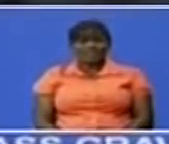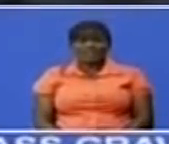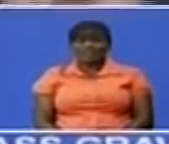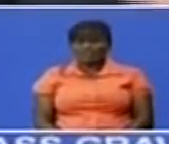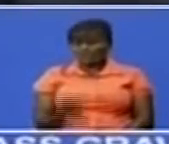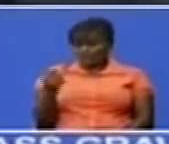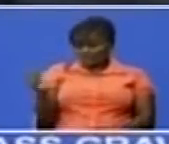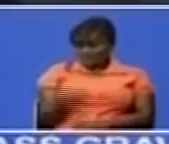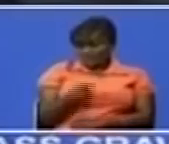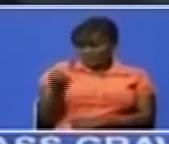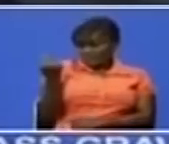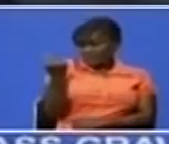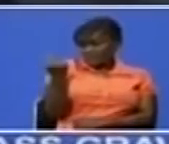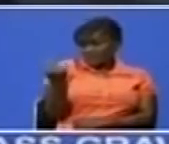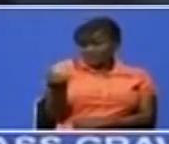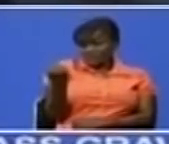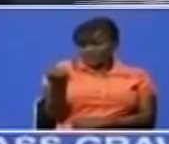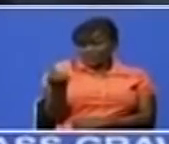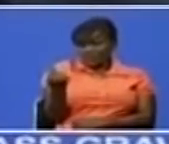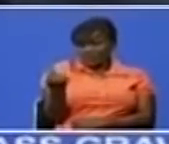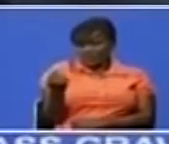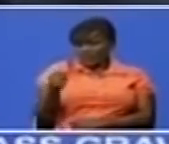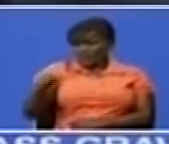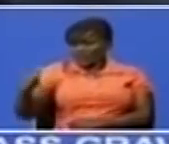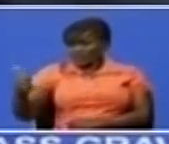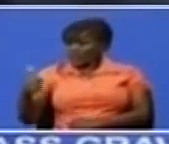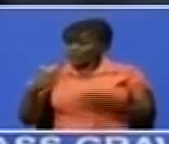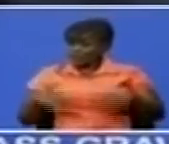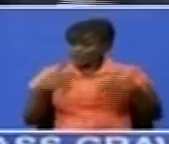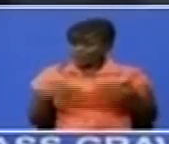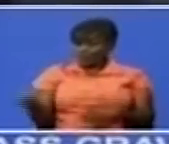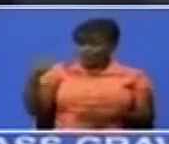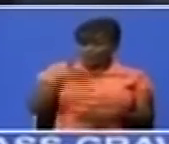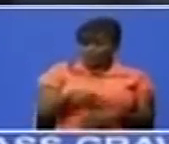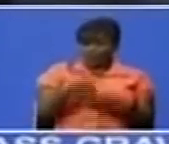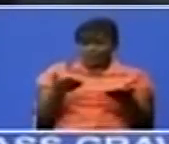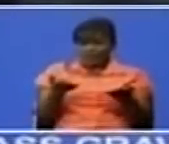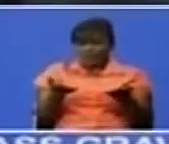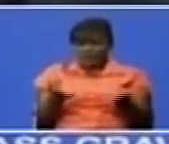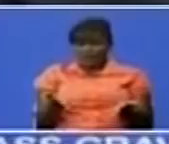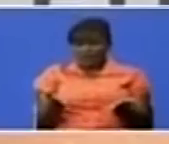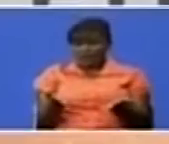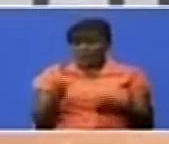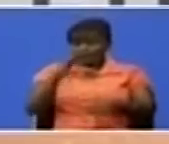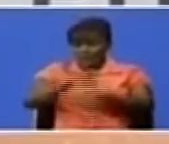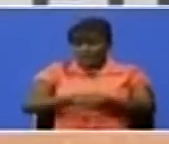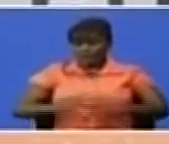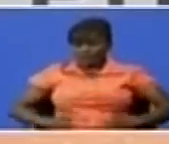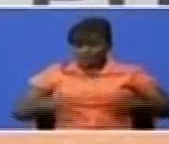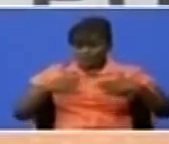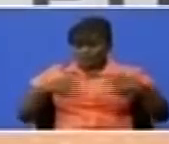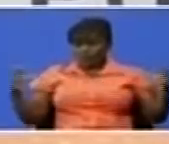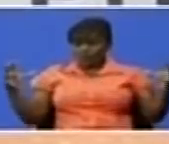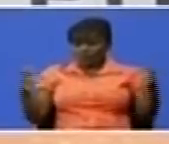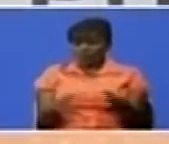A few months ago it was in Wajir where shallow graves of almost a dozen people were found. Now it's in Mandera, there are dozens have been found. Wakazi